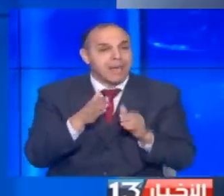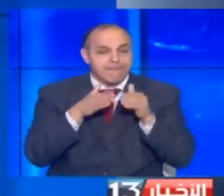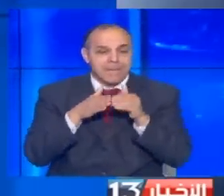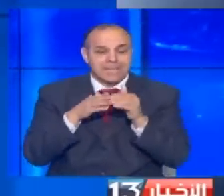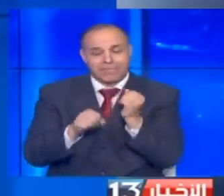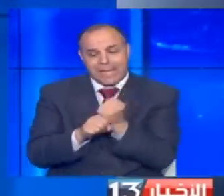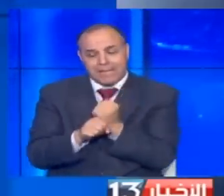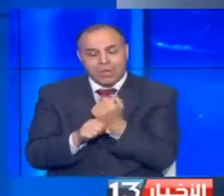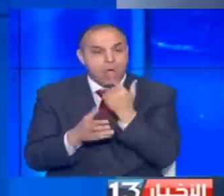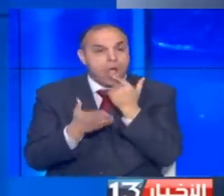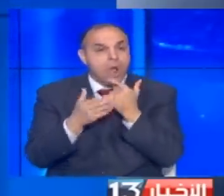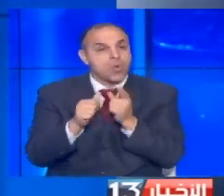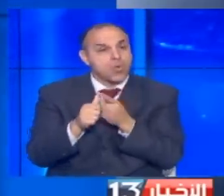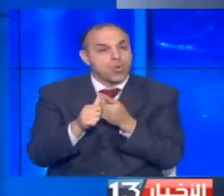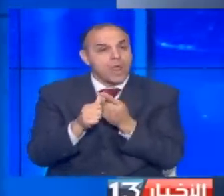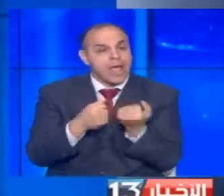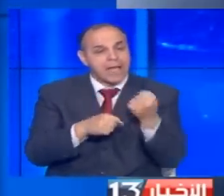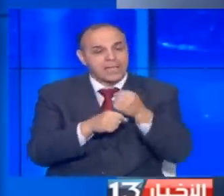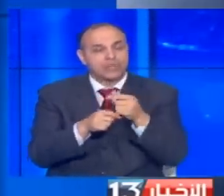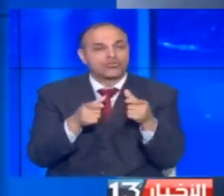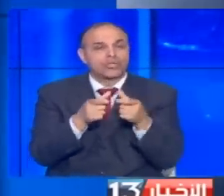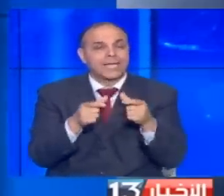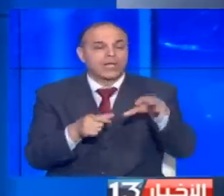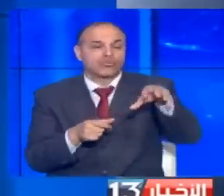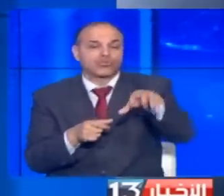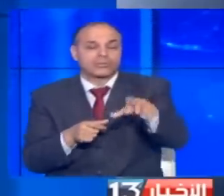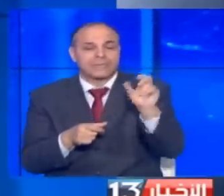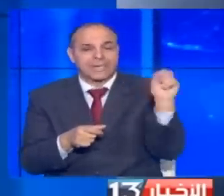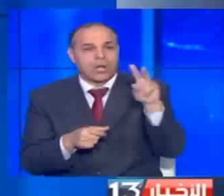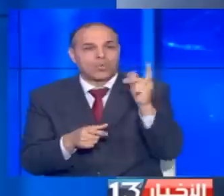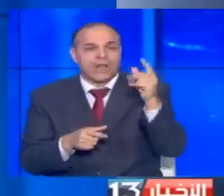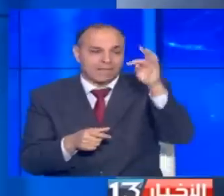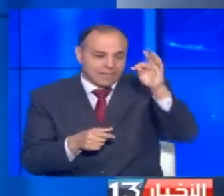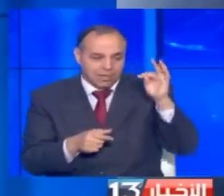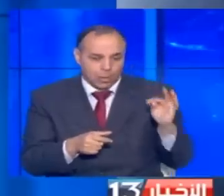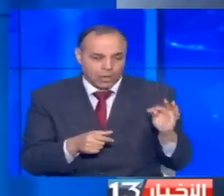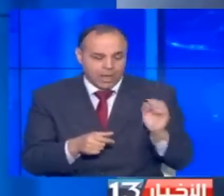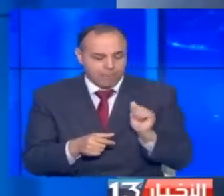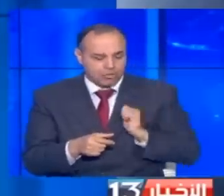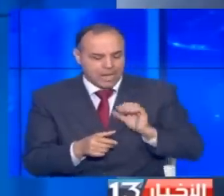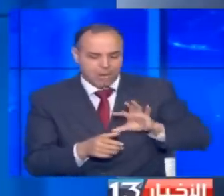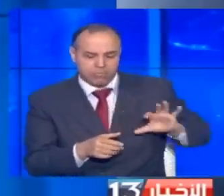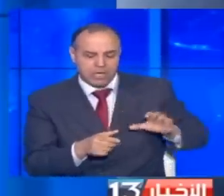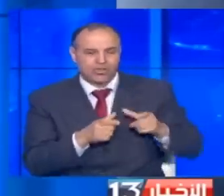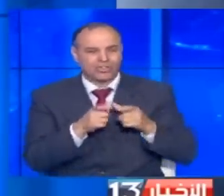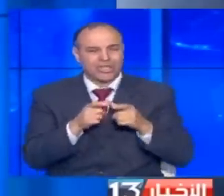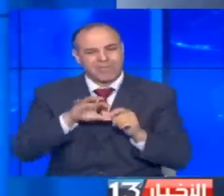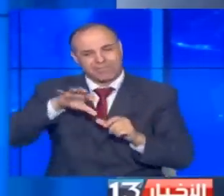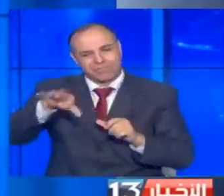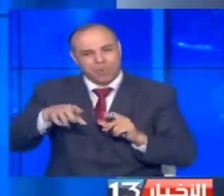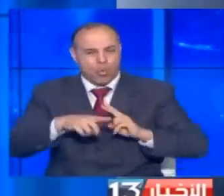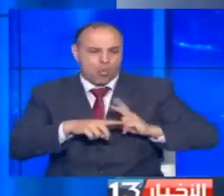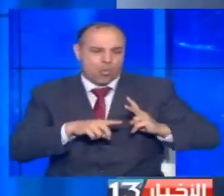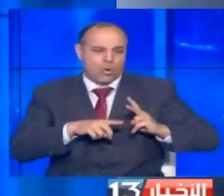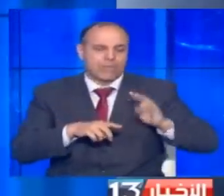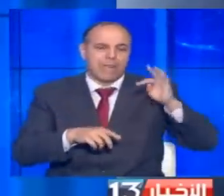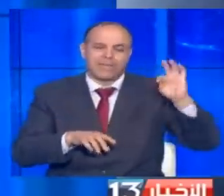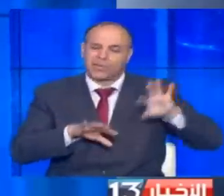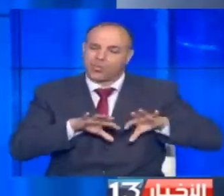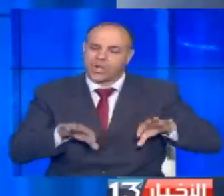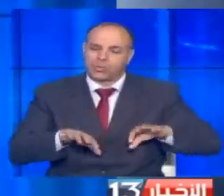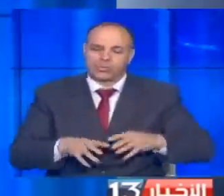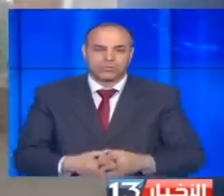مهنيه اهمها احداث شركه جويه للنقل بتطاوين مستقله عن الشركه الجهويه للنقل بمدينه